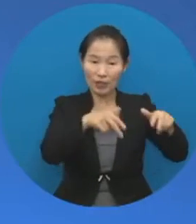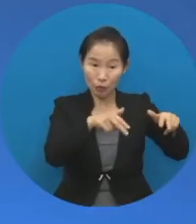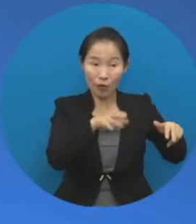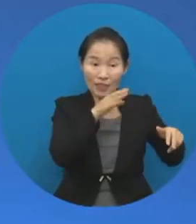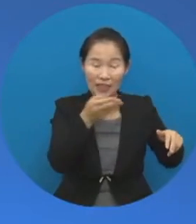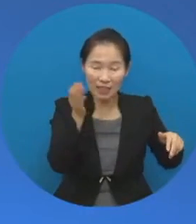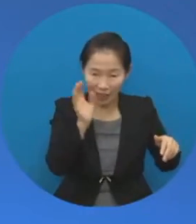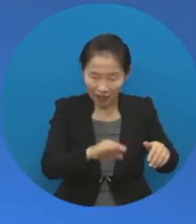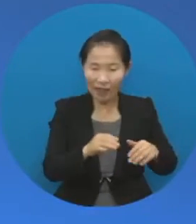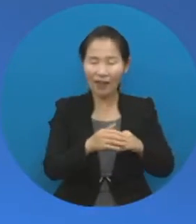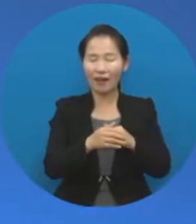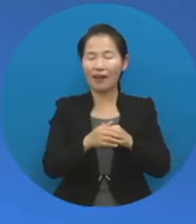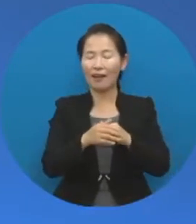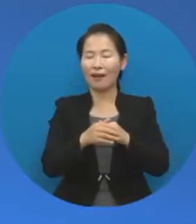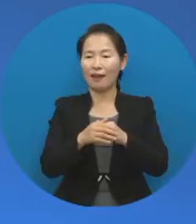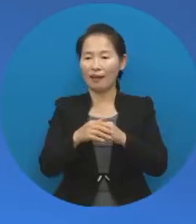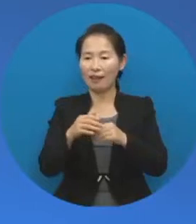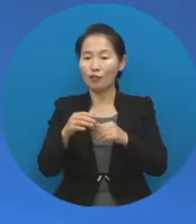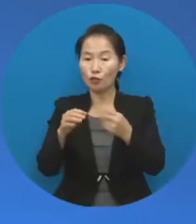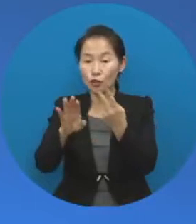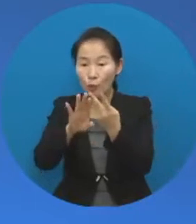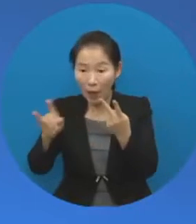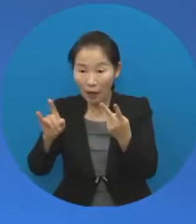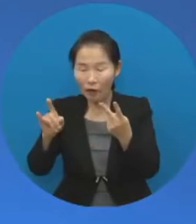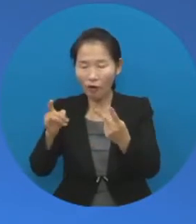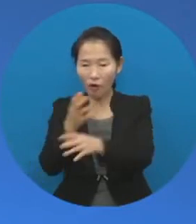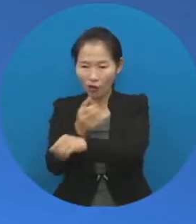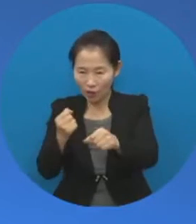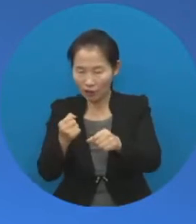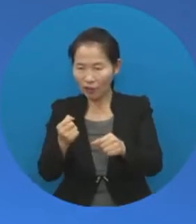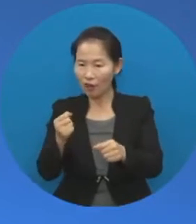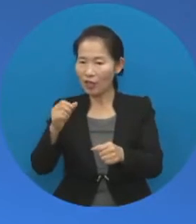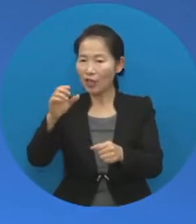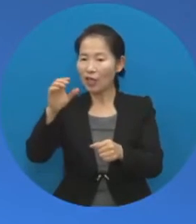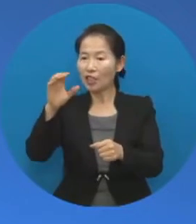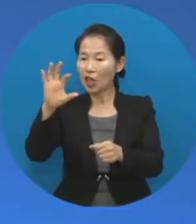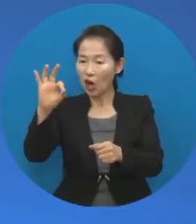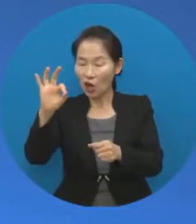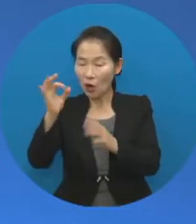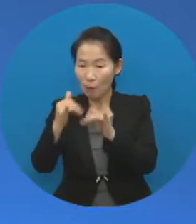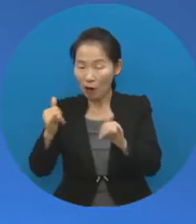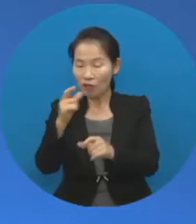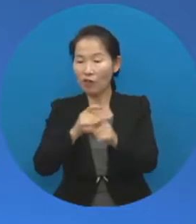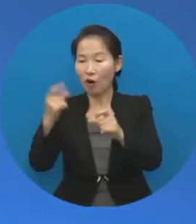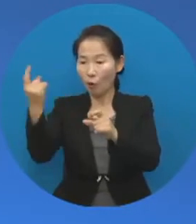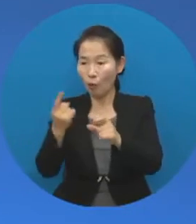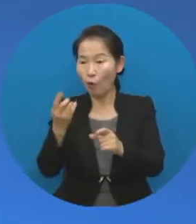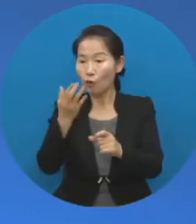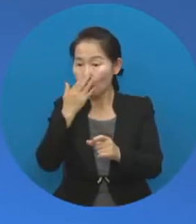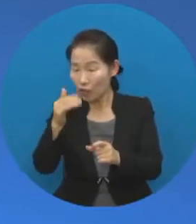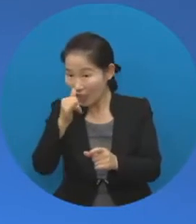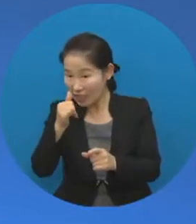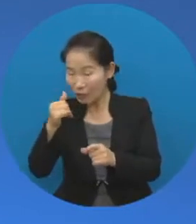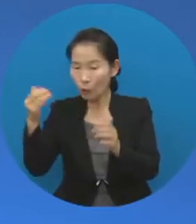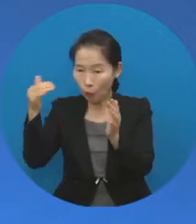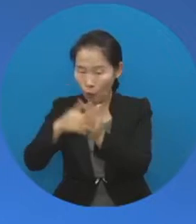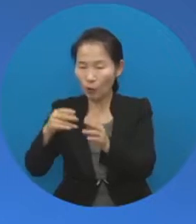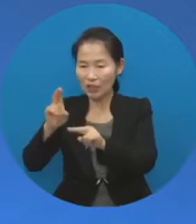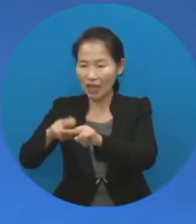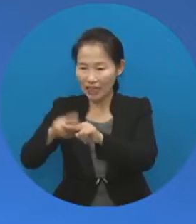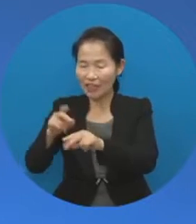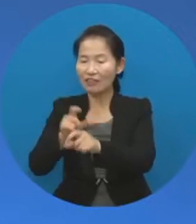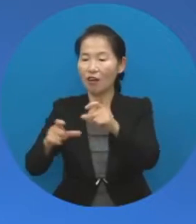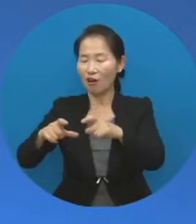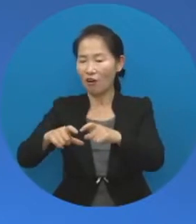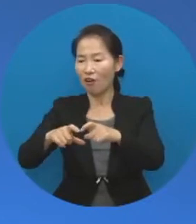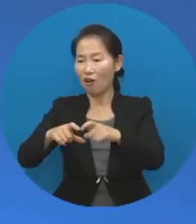배, 그러니까 자리를 비워놨어요. 근데 그것은 그 하나님이 생육하고 번성하라고 하셔서 믿음으로 한 거였는데 뭐